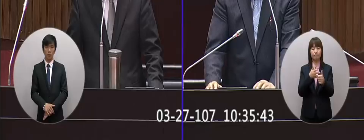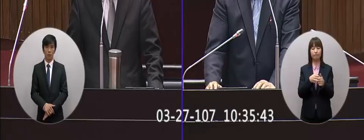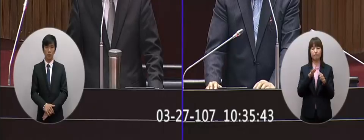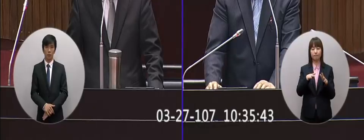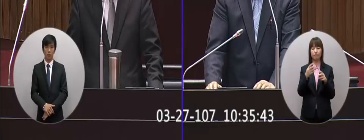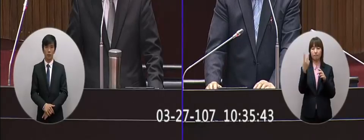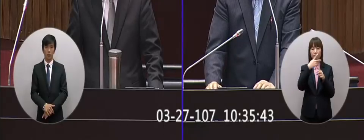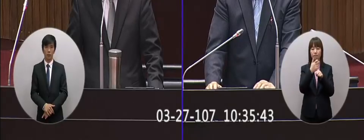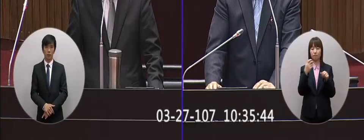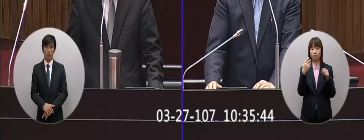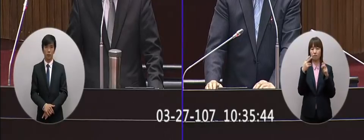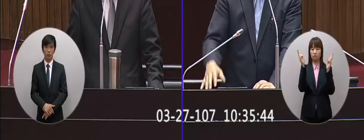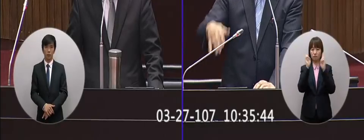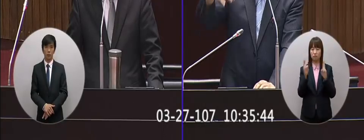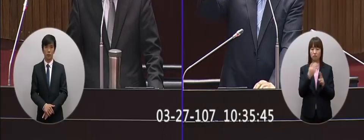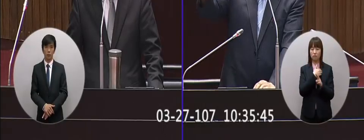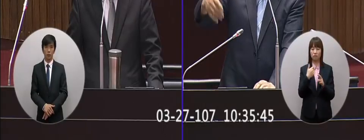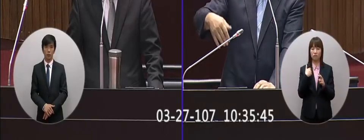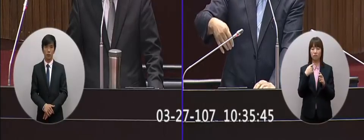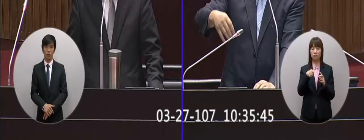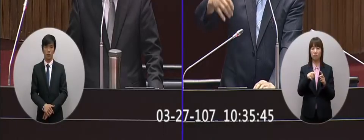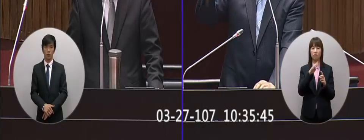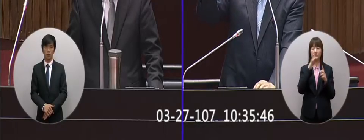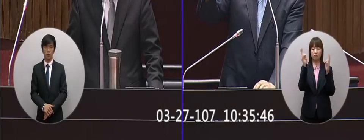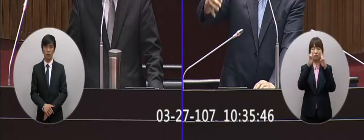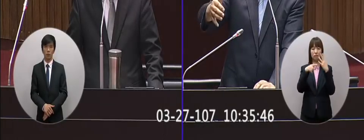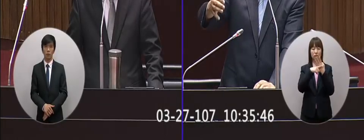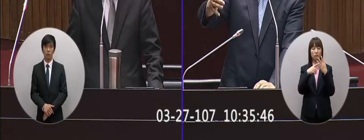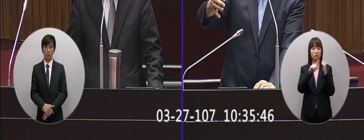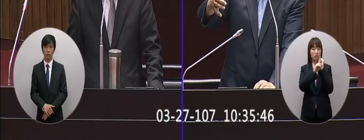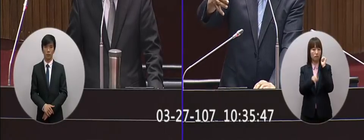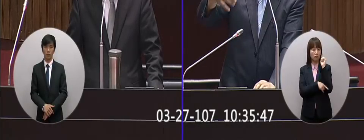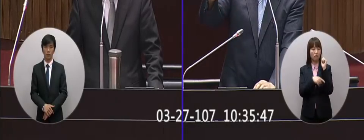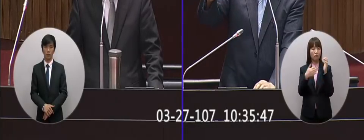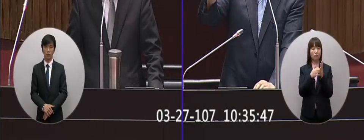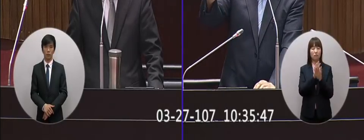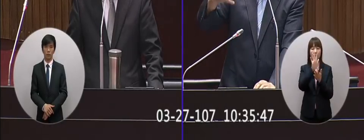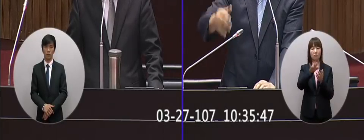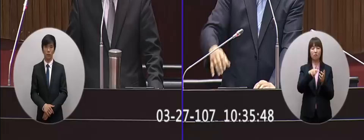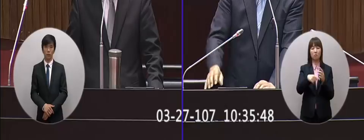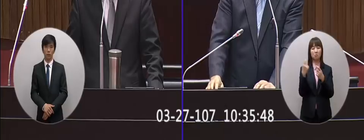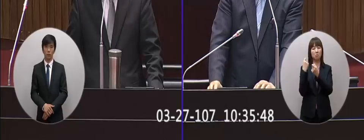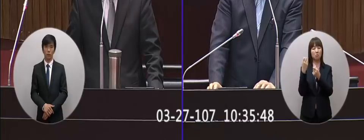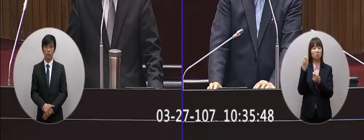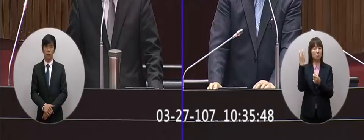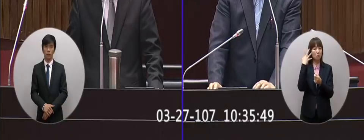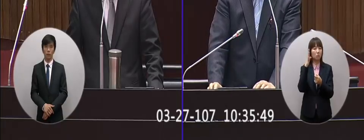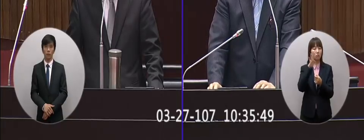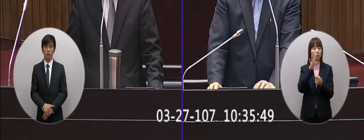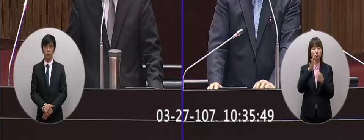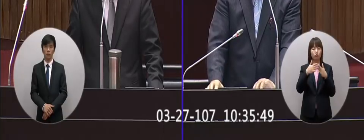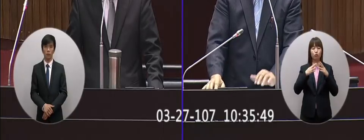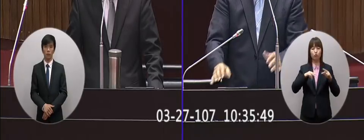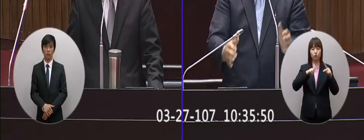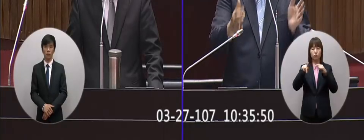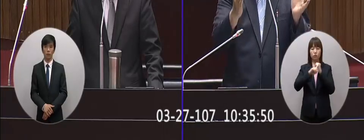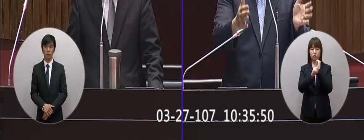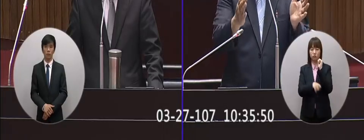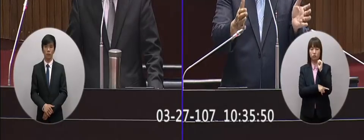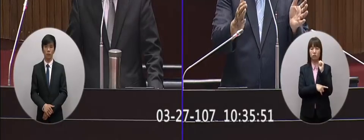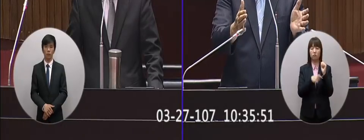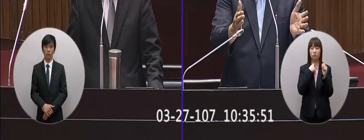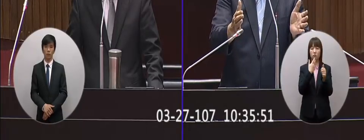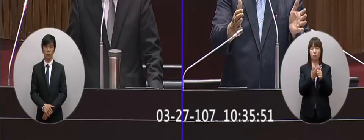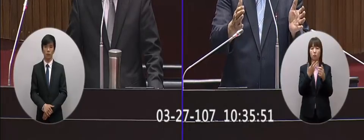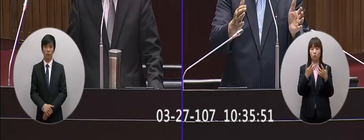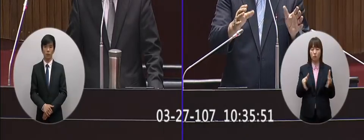再生能源在电业法之后，我们再生能源最近听说也要做一些修正，让